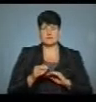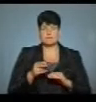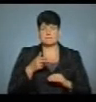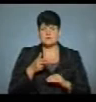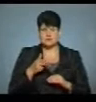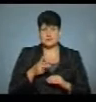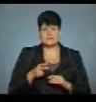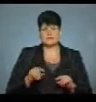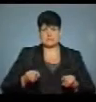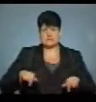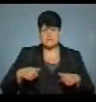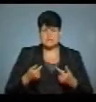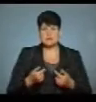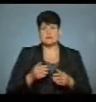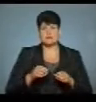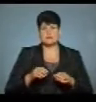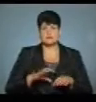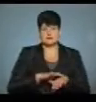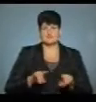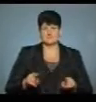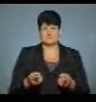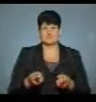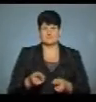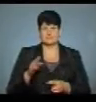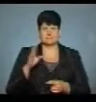та затримав даного чоловіка до приїзду працівників